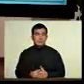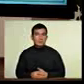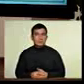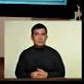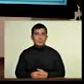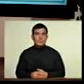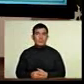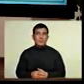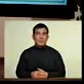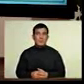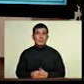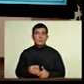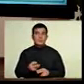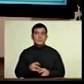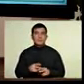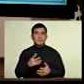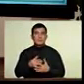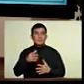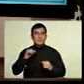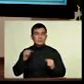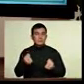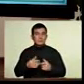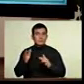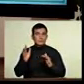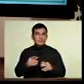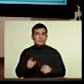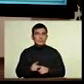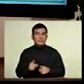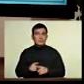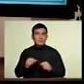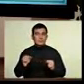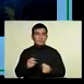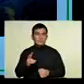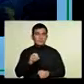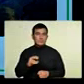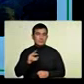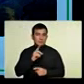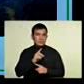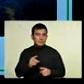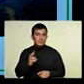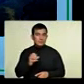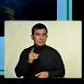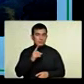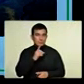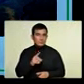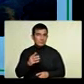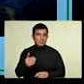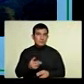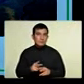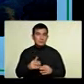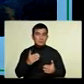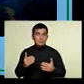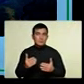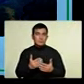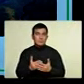Зимой Амударья полностью не замерзает, но в особенно холодные зимы покрывается льдом. Возле Термеза